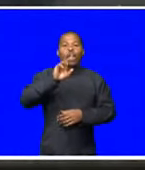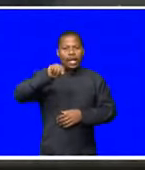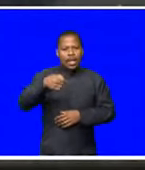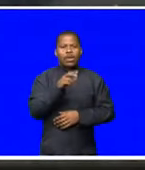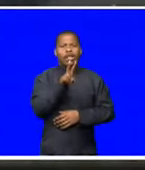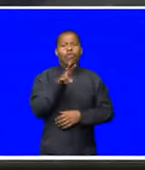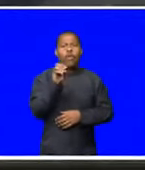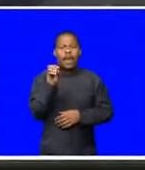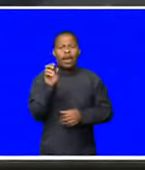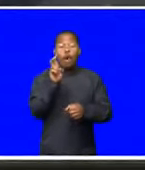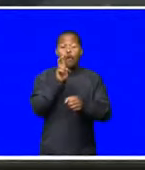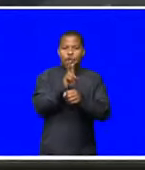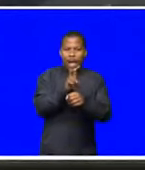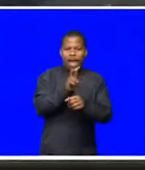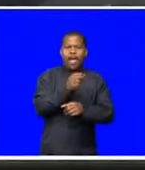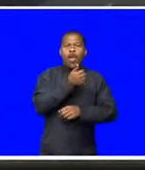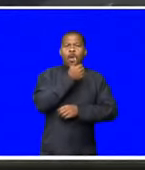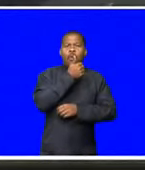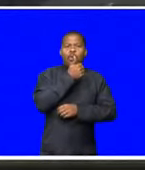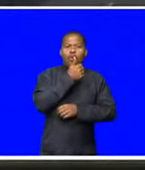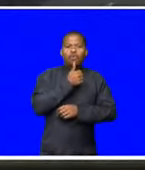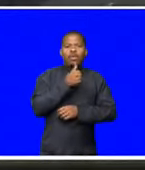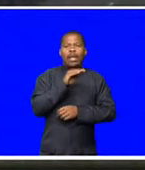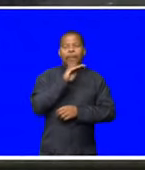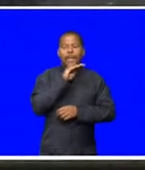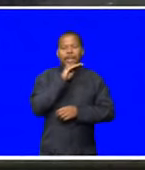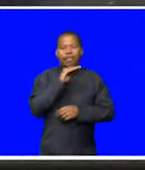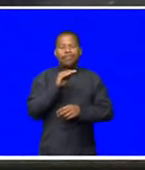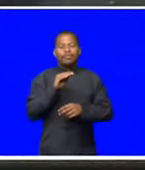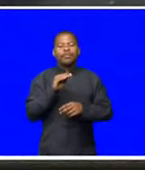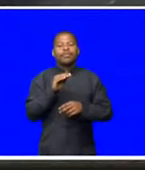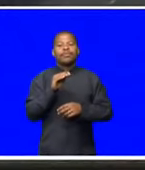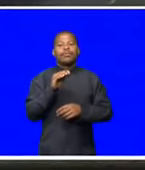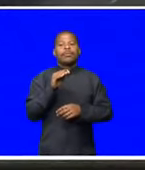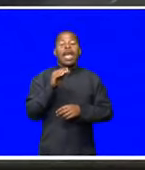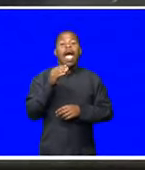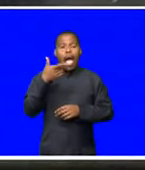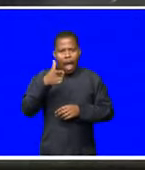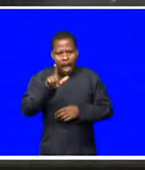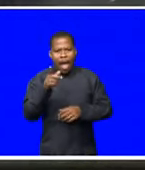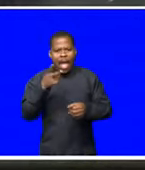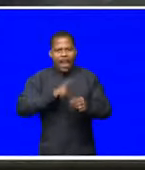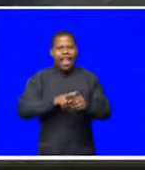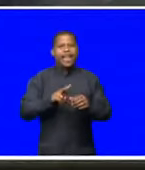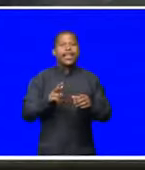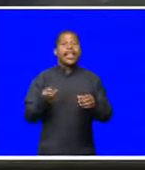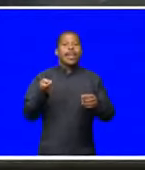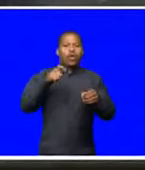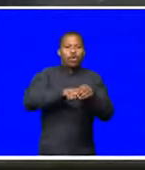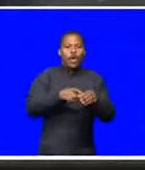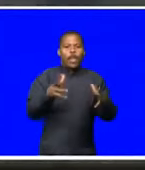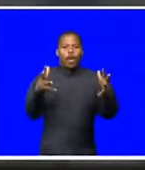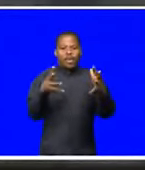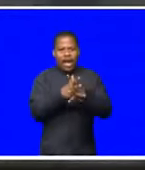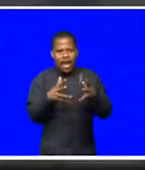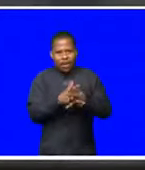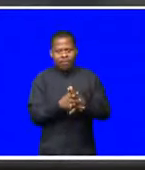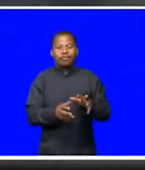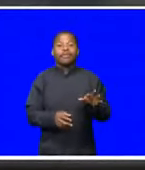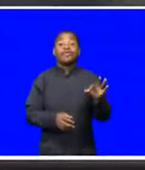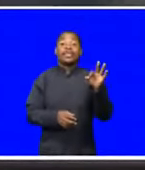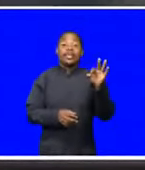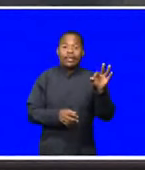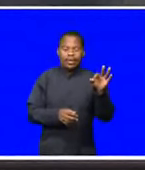14200 emalangeni ekuhambeni nasekutheni libambe umhlangano lenye imali